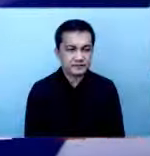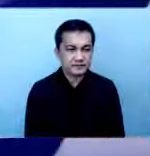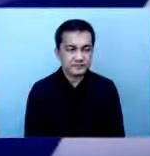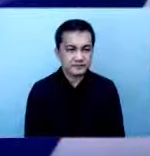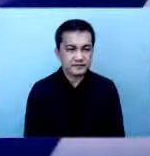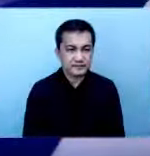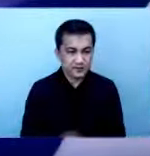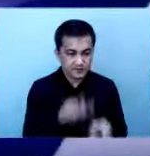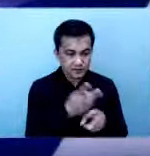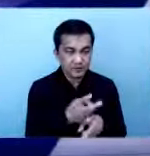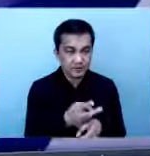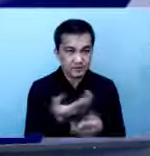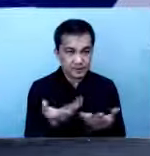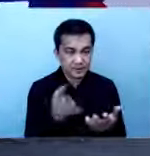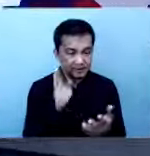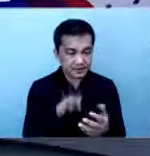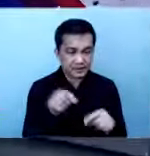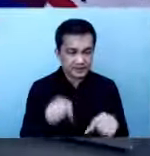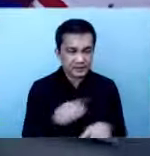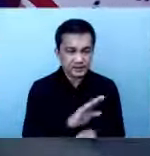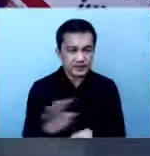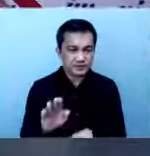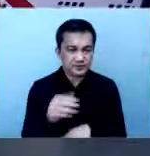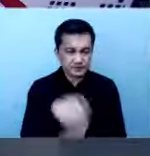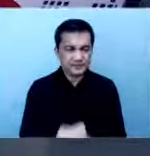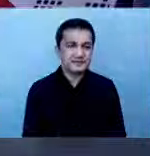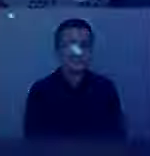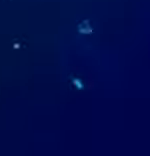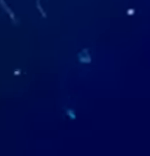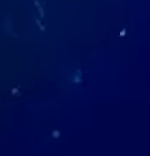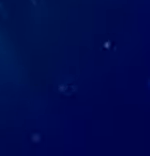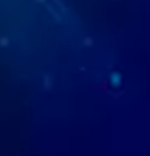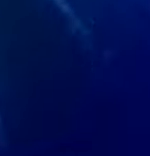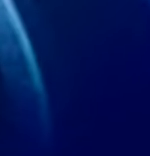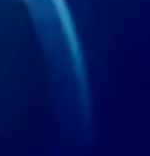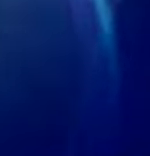Tutok lang mga kapatid dito sa Frontline Tonight.